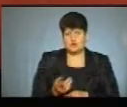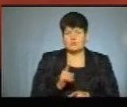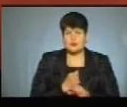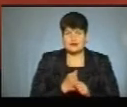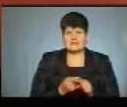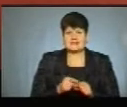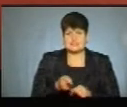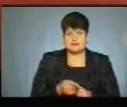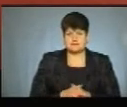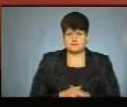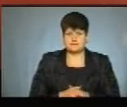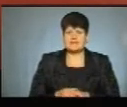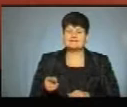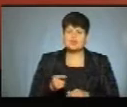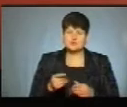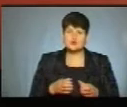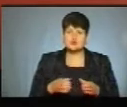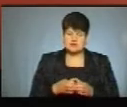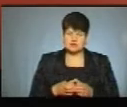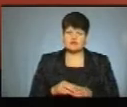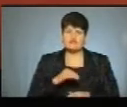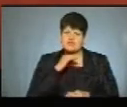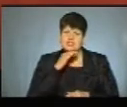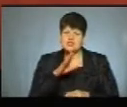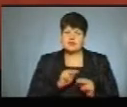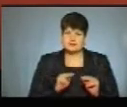це. В тернопільському осередку вистачає виховників?